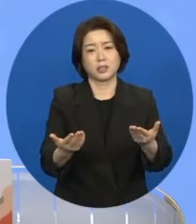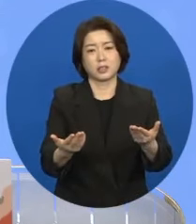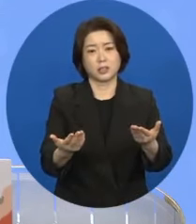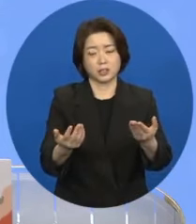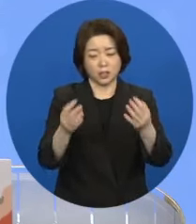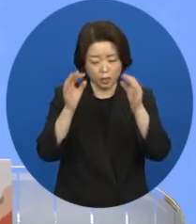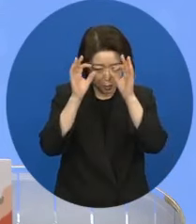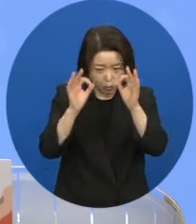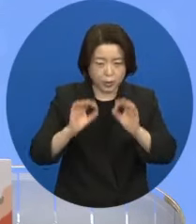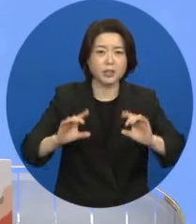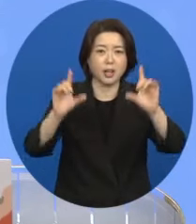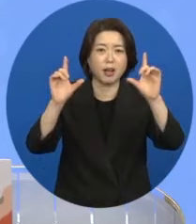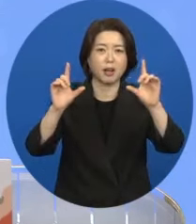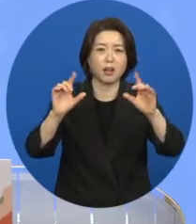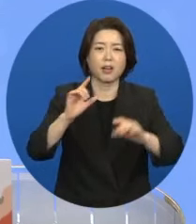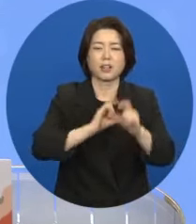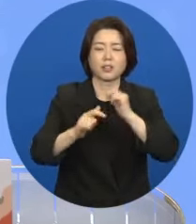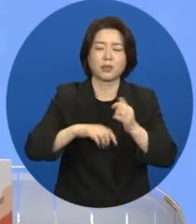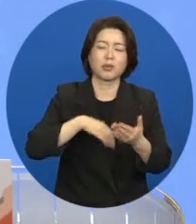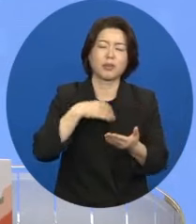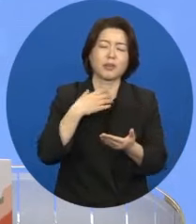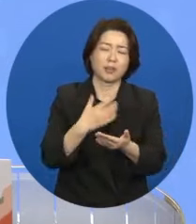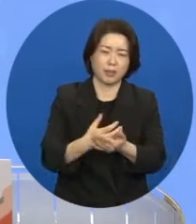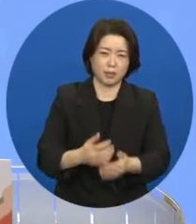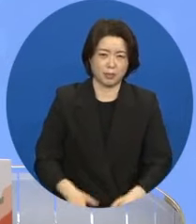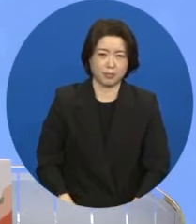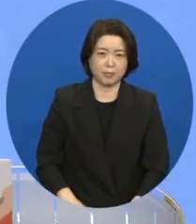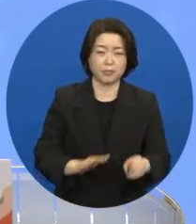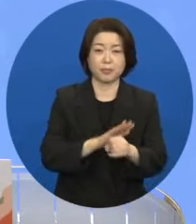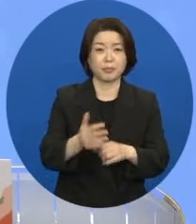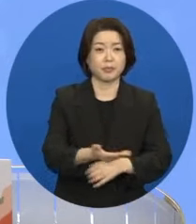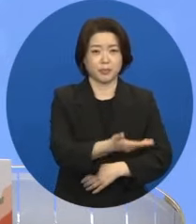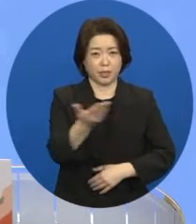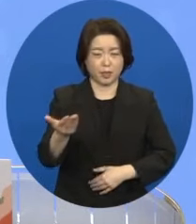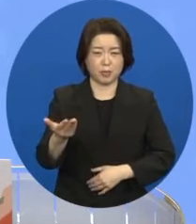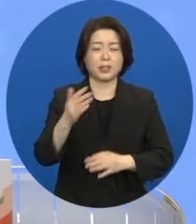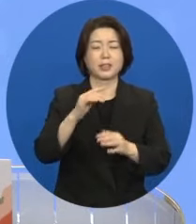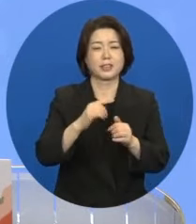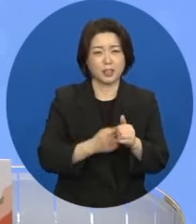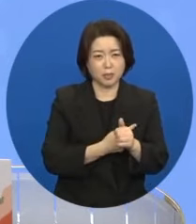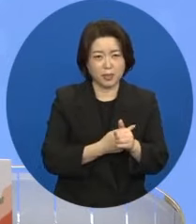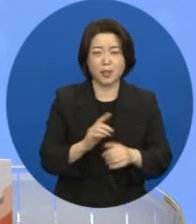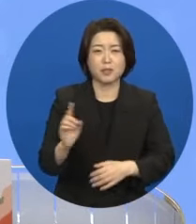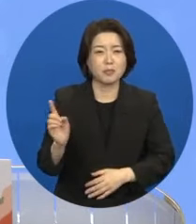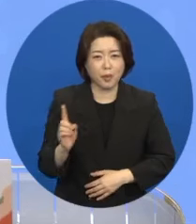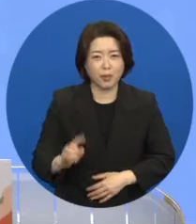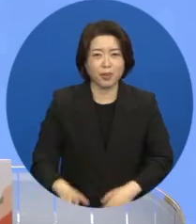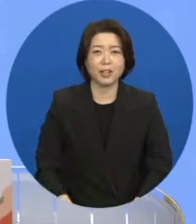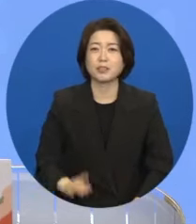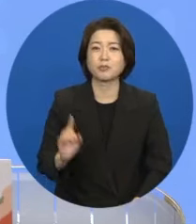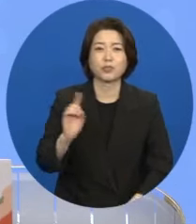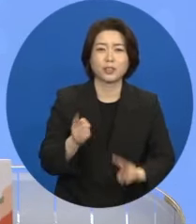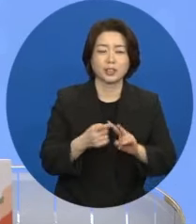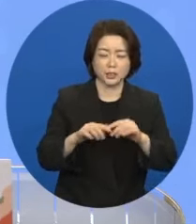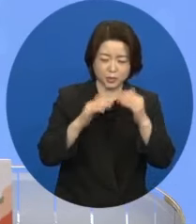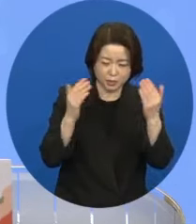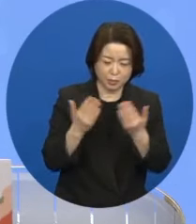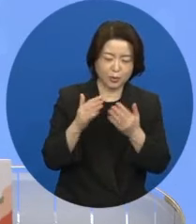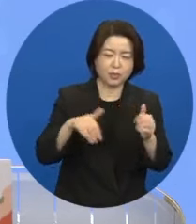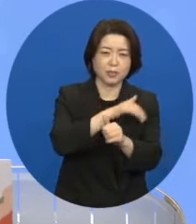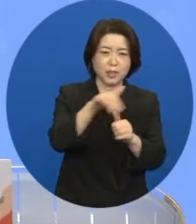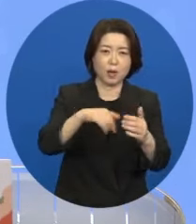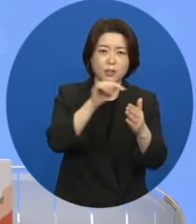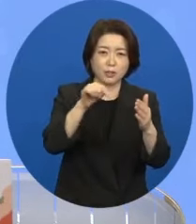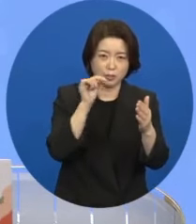날이기에 더 감격스럽 운 것이죠 사랑하는 여러분 그래서 뭐라고요 모든 상황